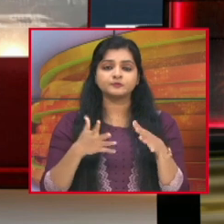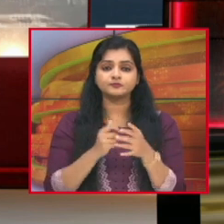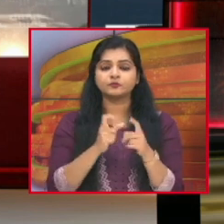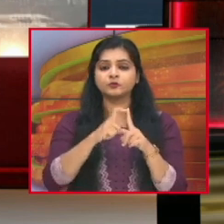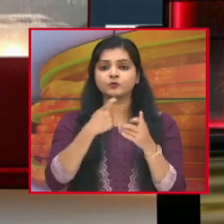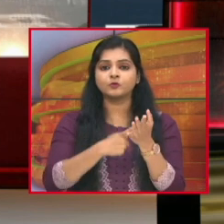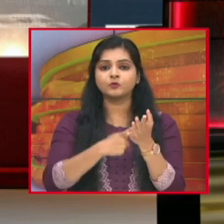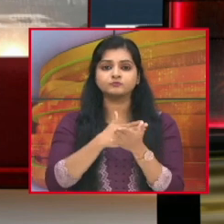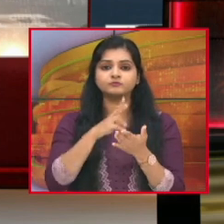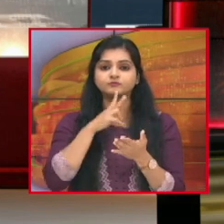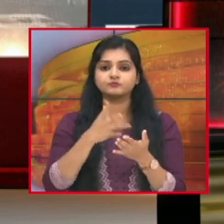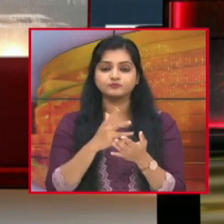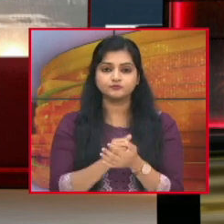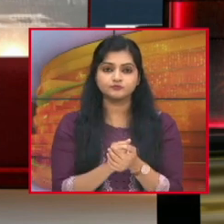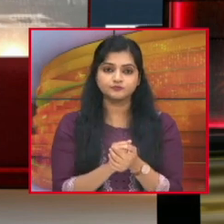ഡോക്ടർ പറയുന്നത്?